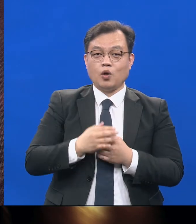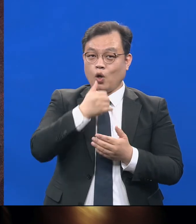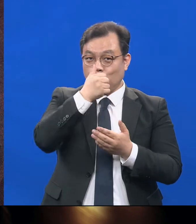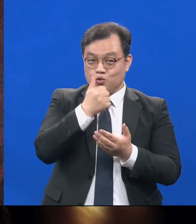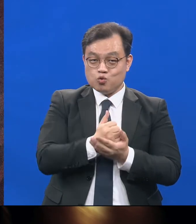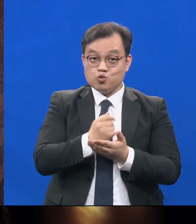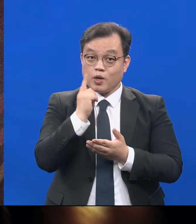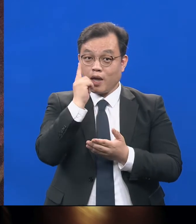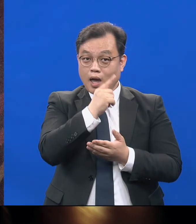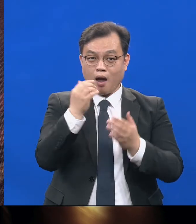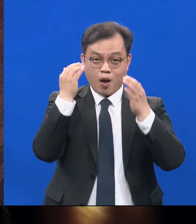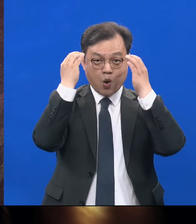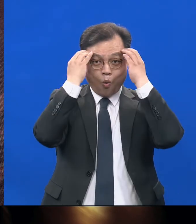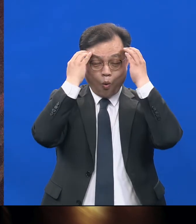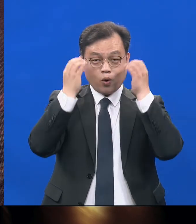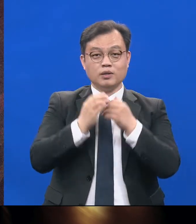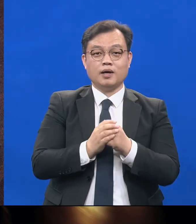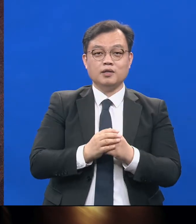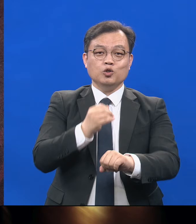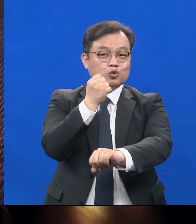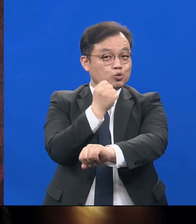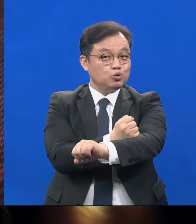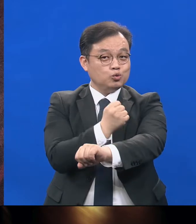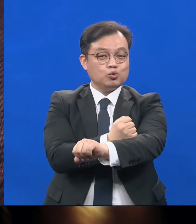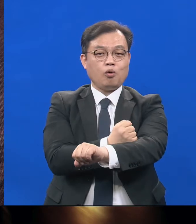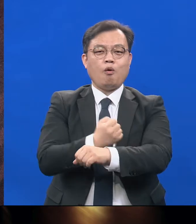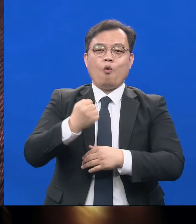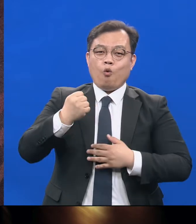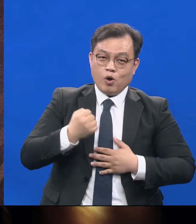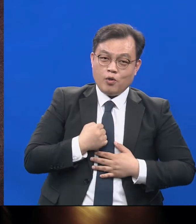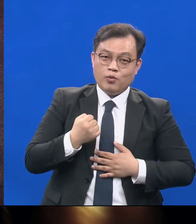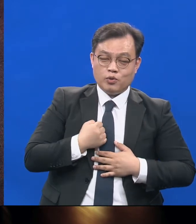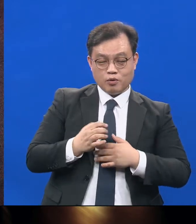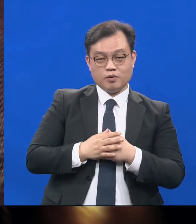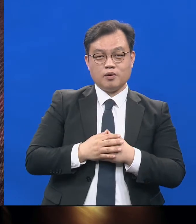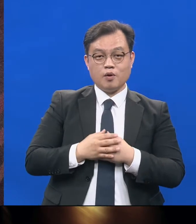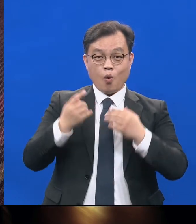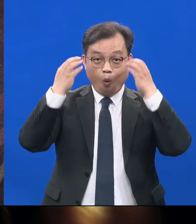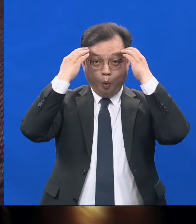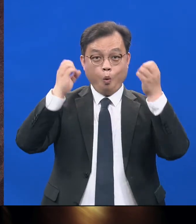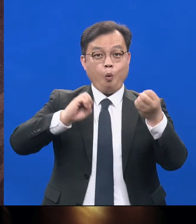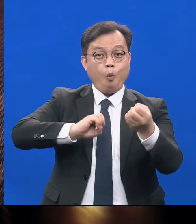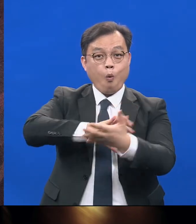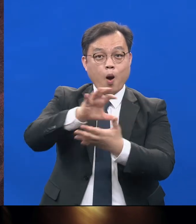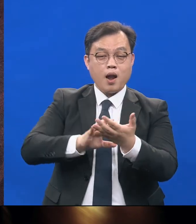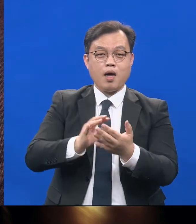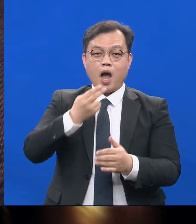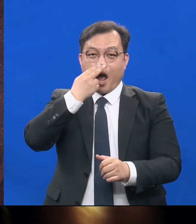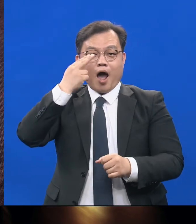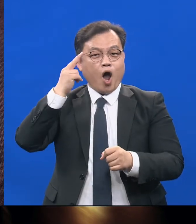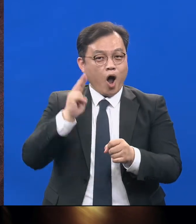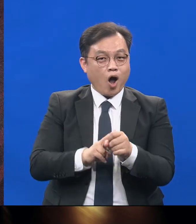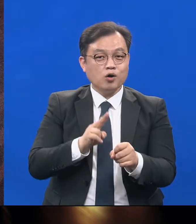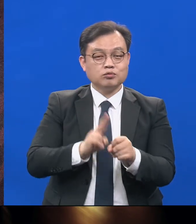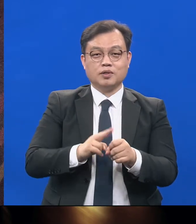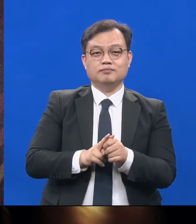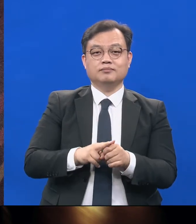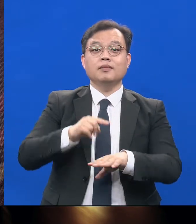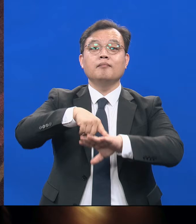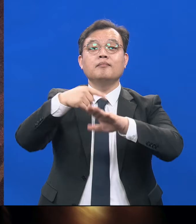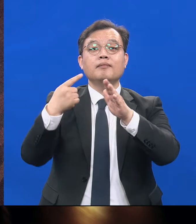감찰하시고, 고난을 감찰하시고, 수고를, 원통한 환난을 감찰하시고, 억울함을 감찰하시고,